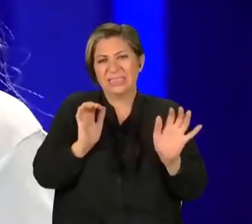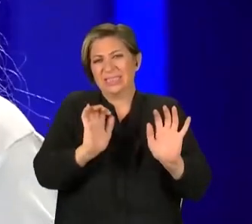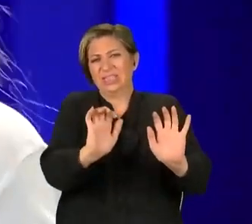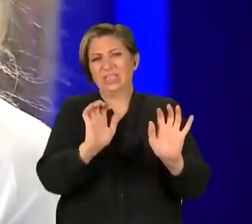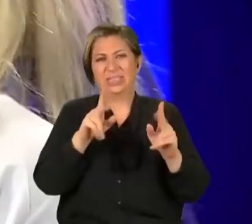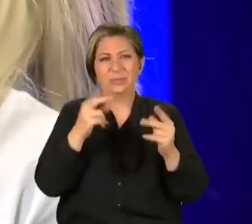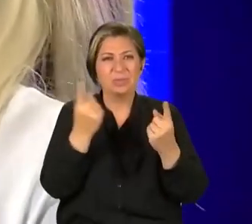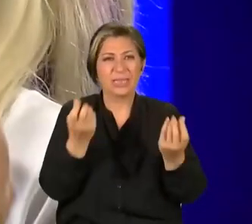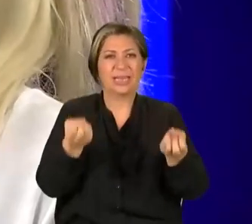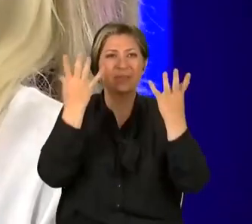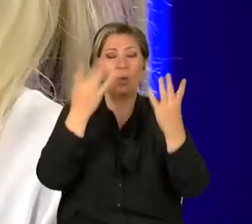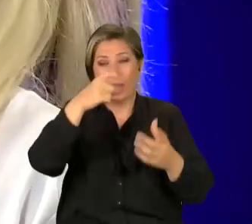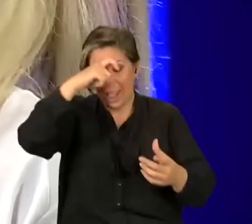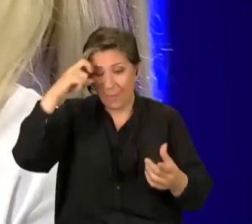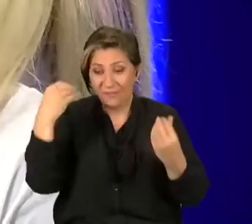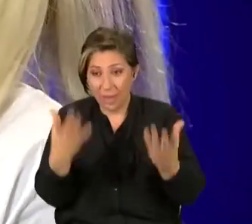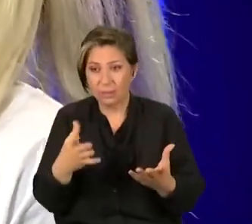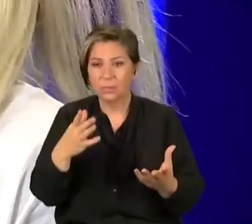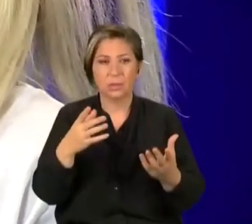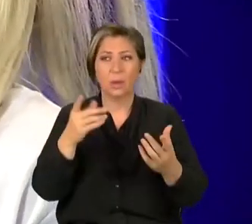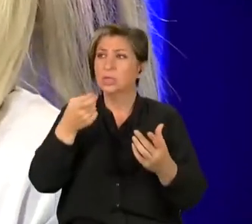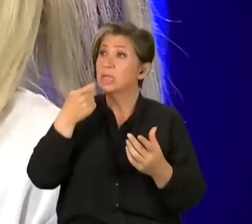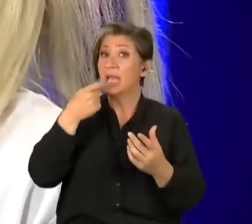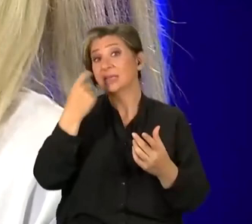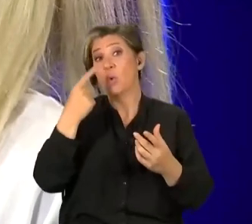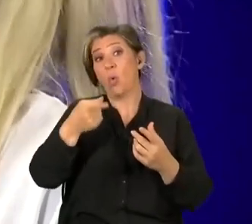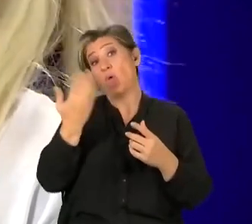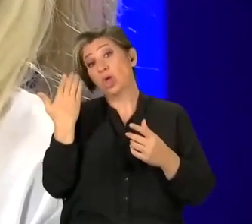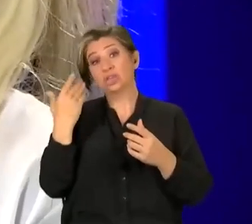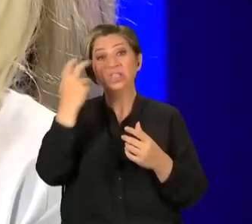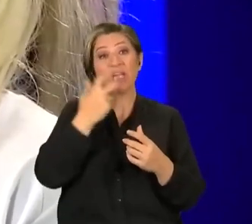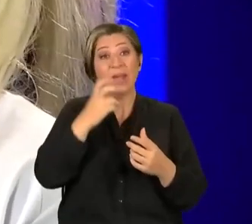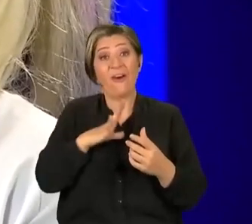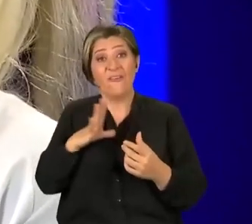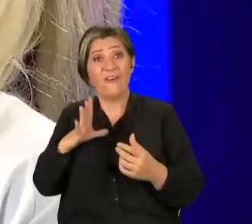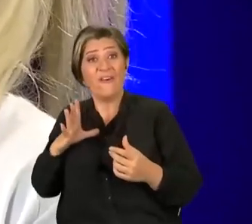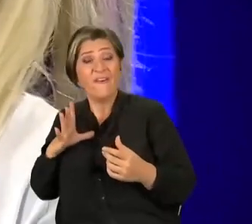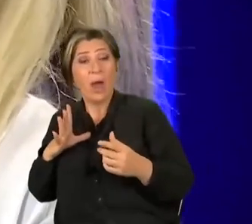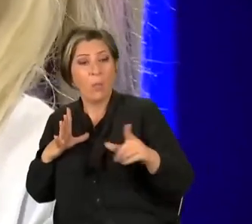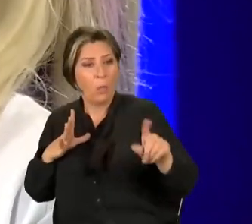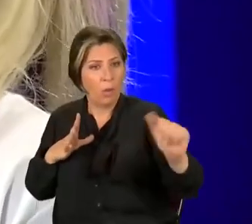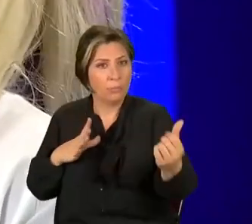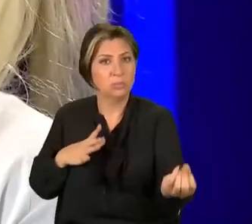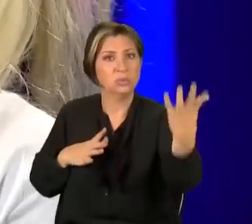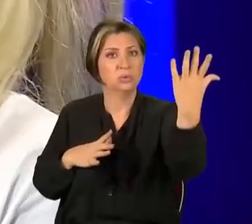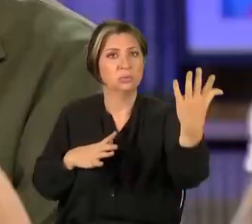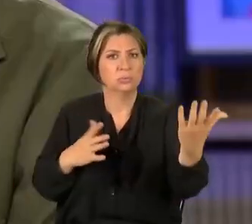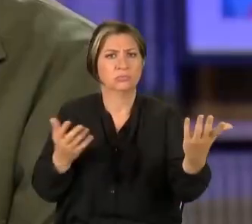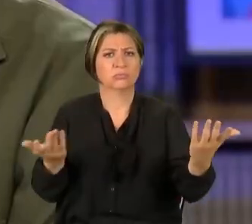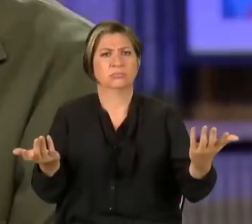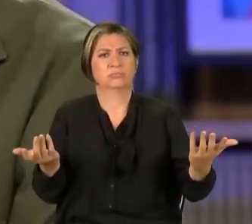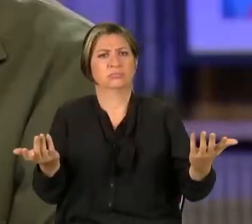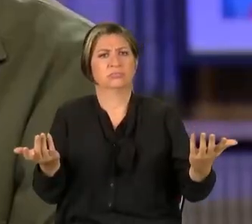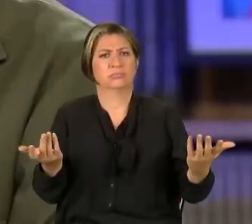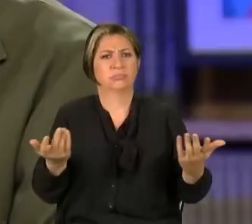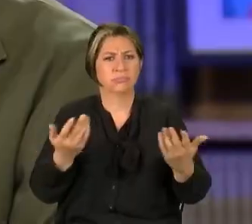Antipatiklik mi diyeyim? Hani o kadar emek verdim ve benim hitap ettiğim kişiyi çok fazla önemsemediğim bir kişiye